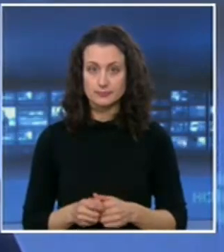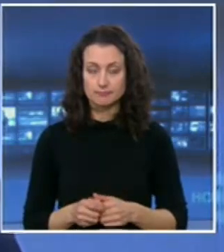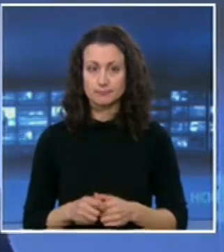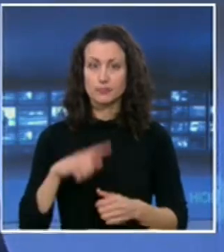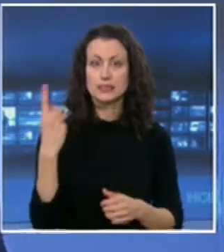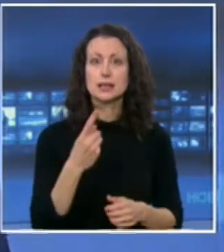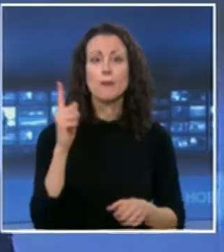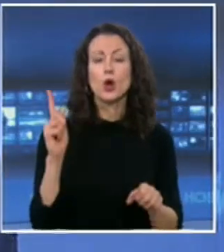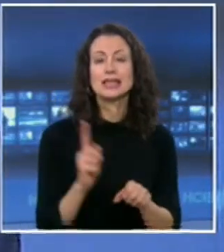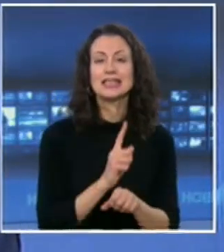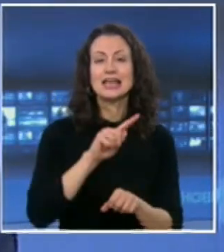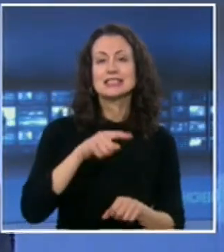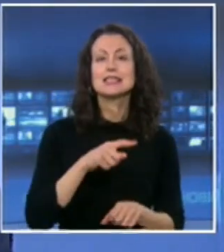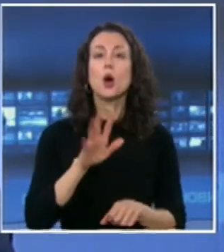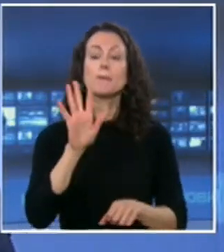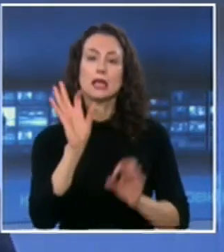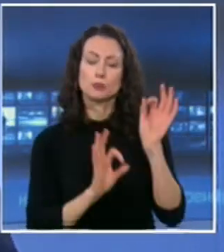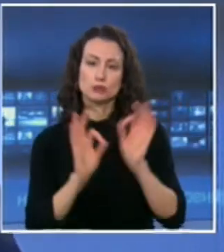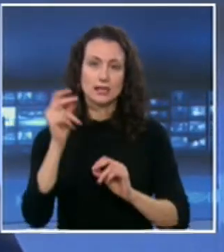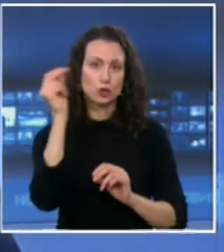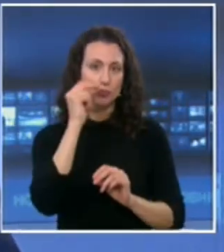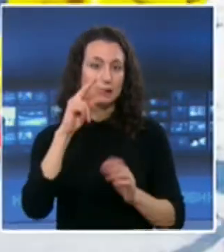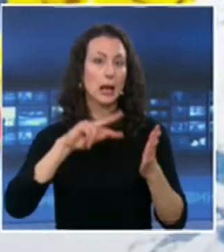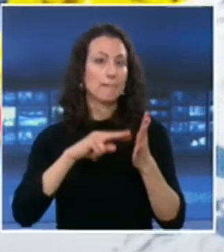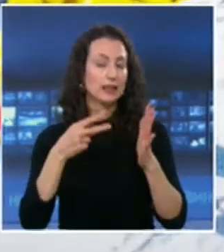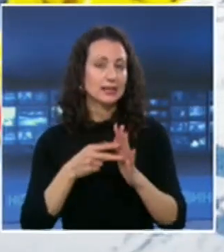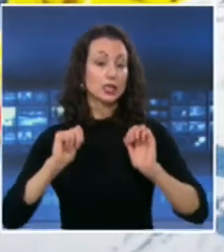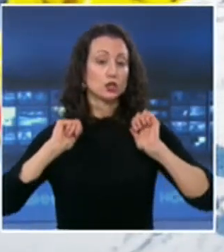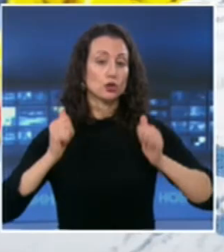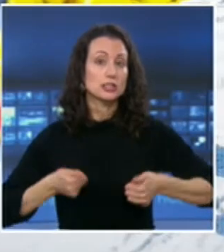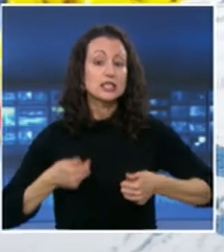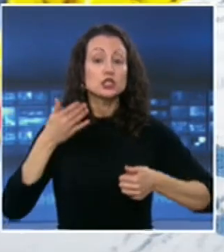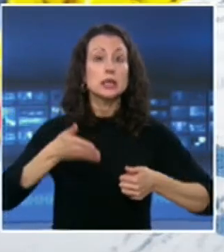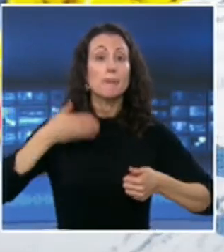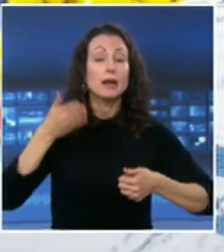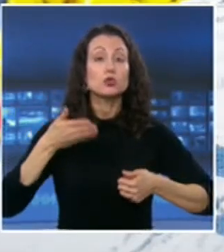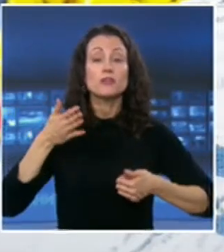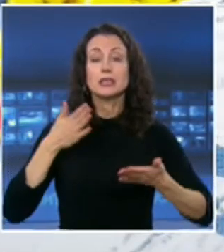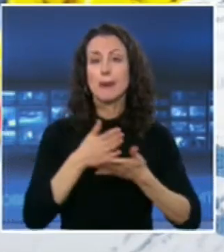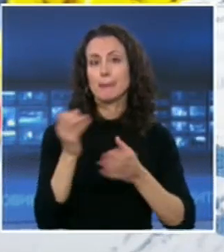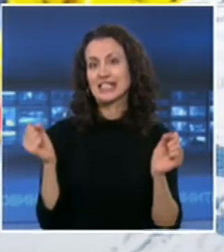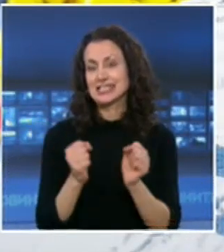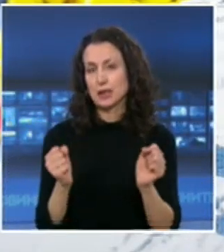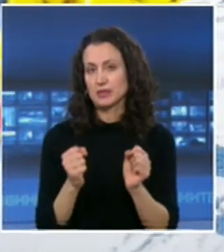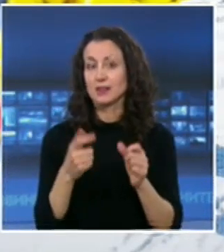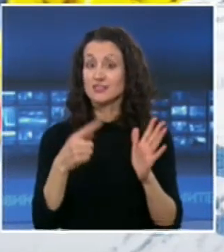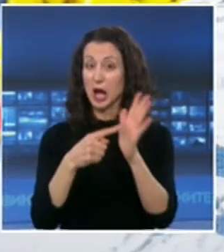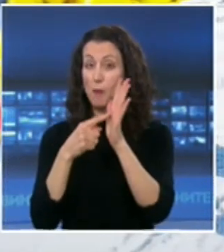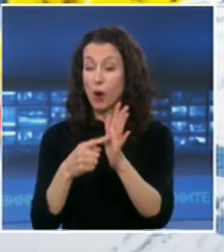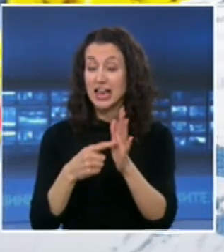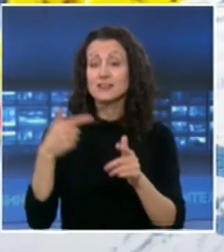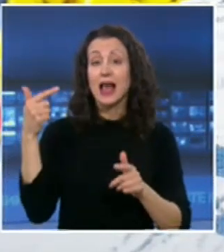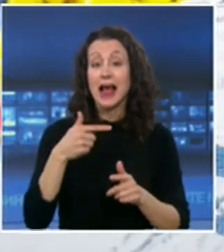Само 11,5% от българите планират туристически пътувания през зимата. Това показва проучване на Gallup